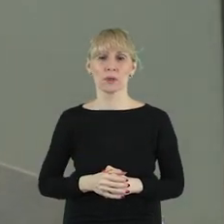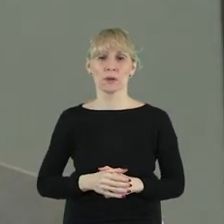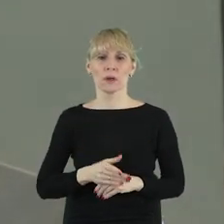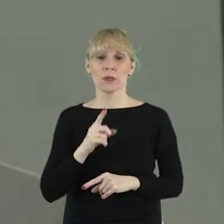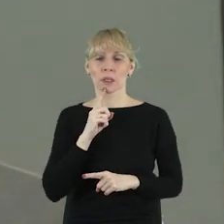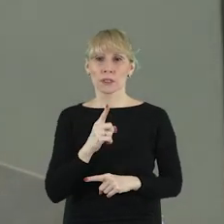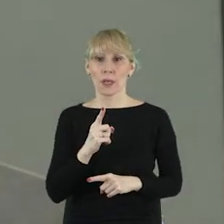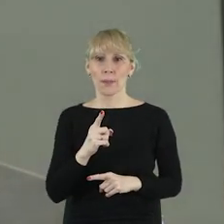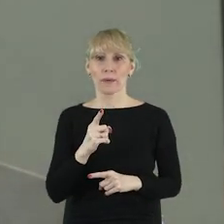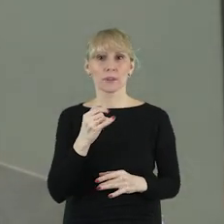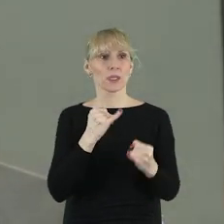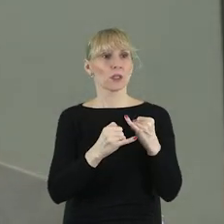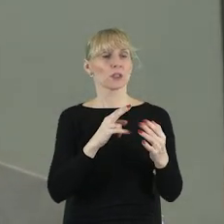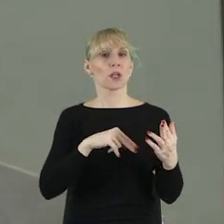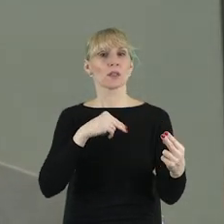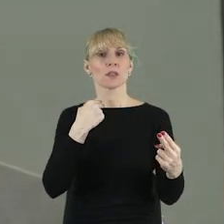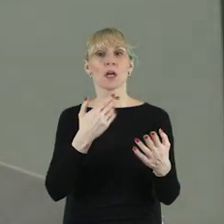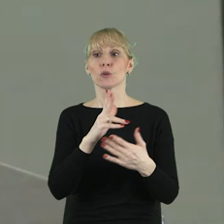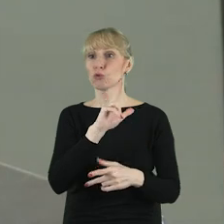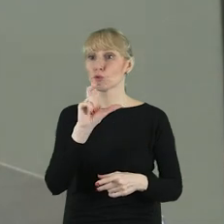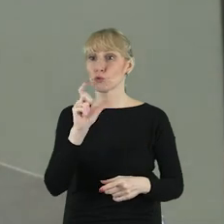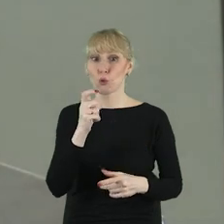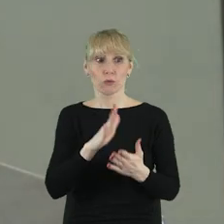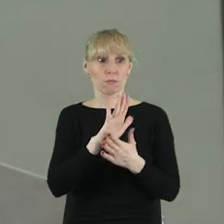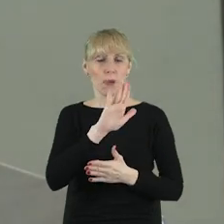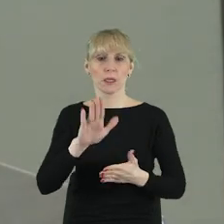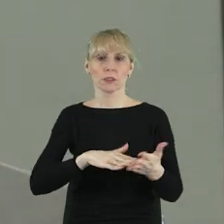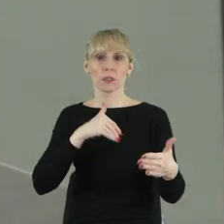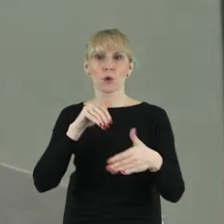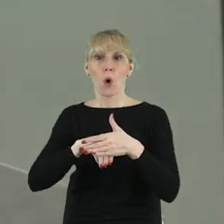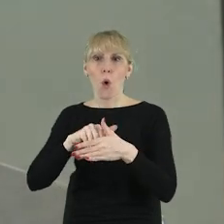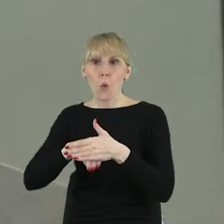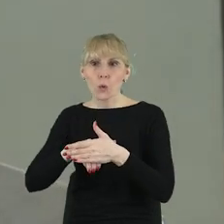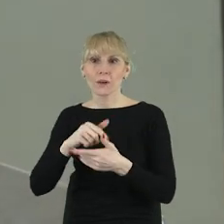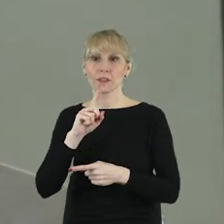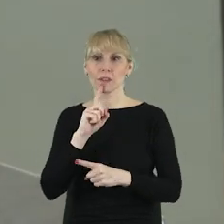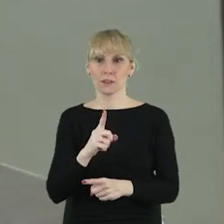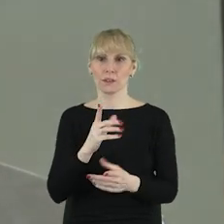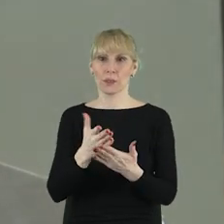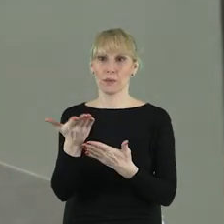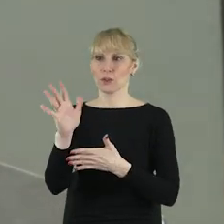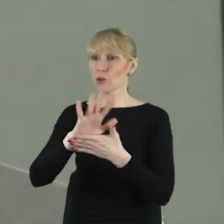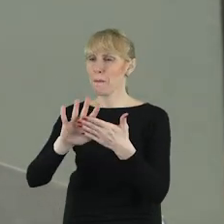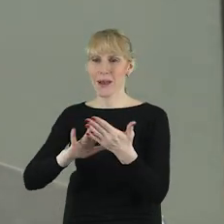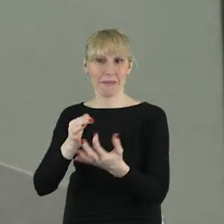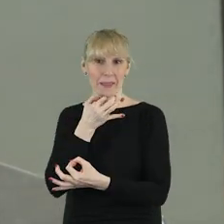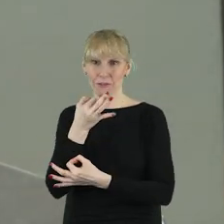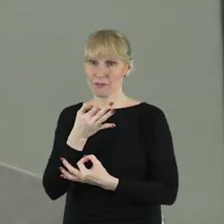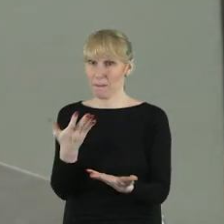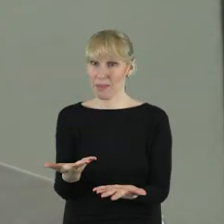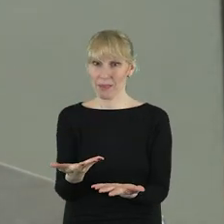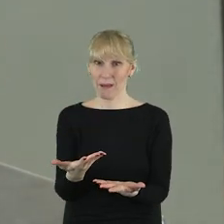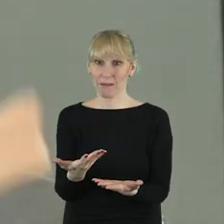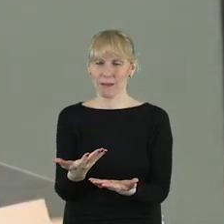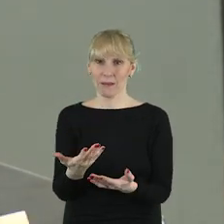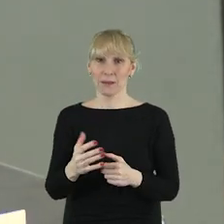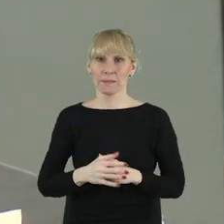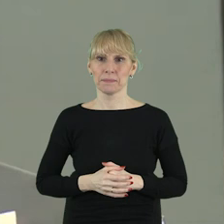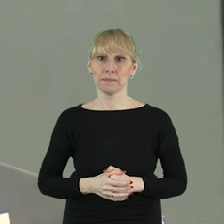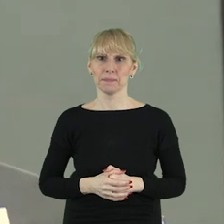ukrycia, nie odmawialibyście odpowiedzi na te pytania, bo to są pytania, jak już powiedziałem, z gruntu merytoryczne. Do tego